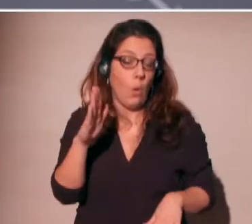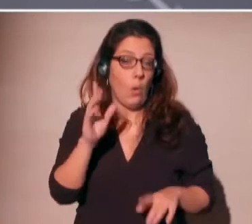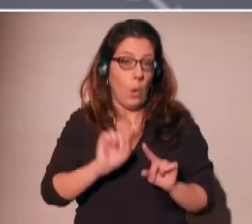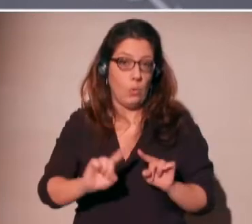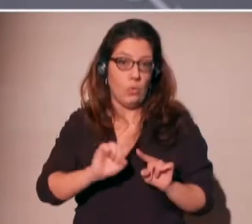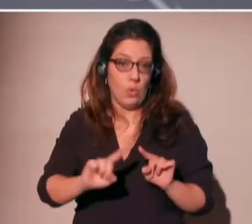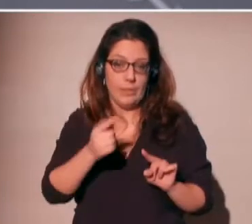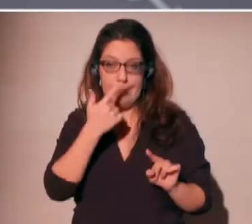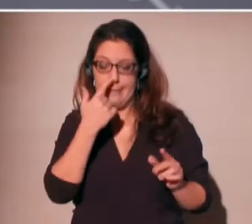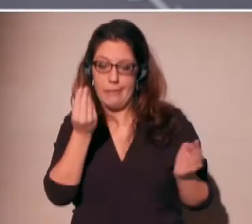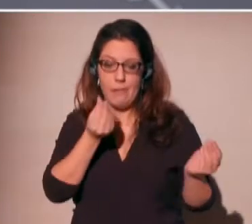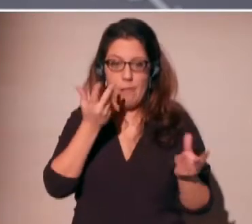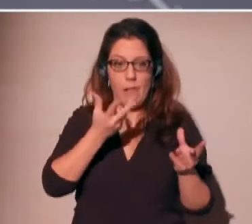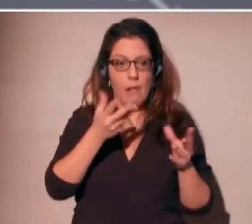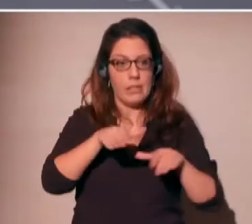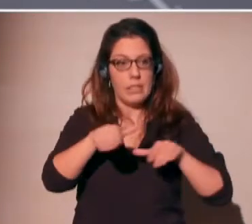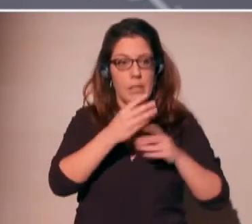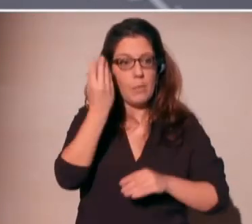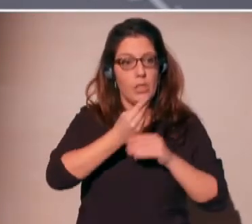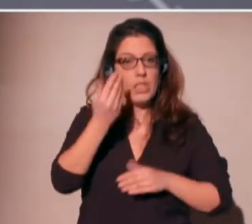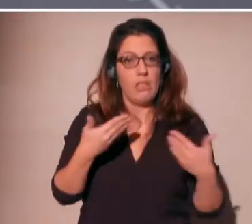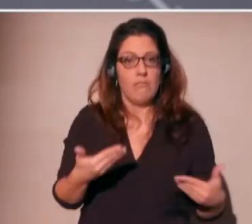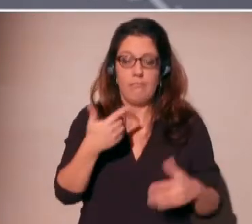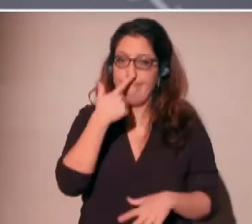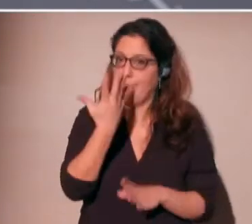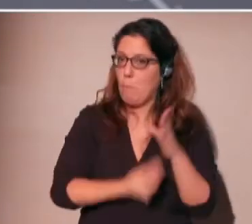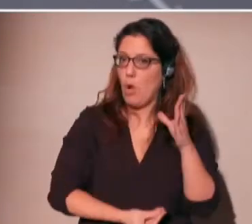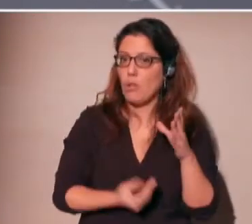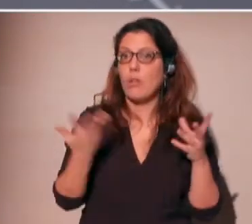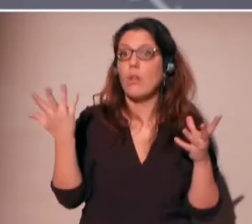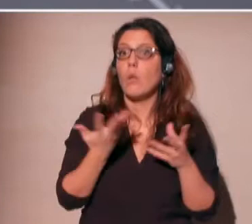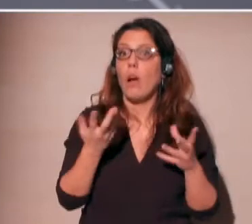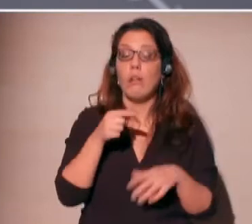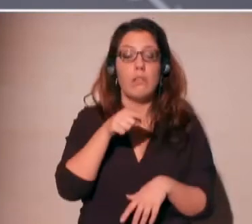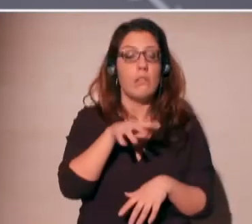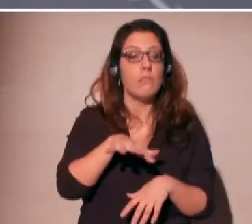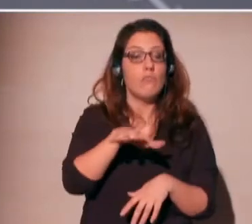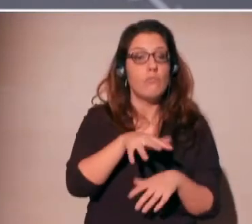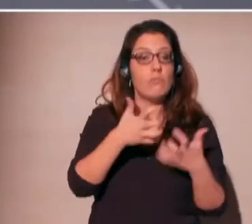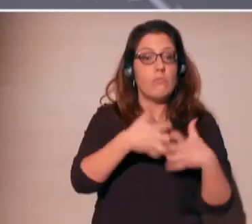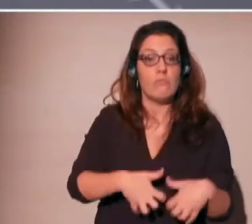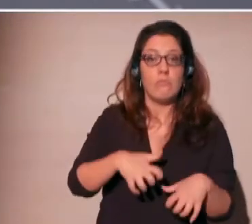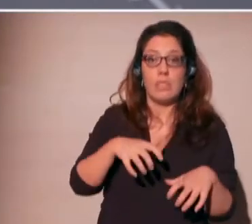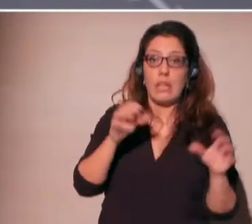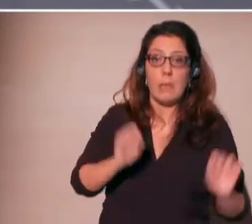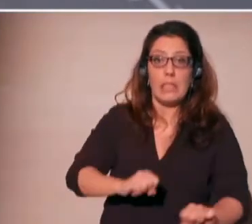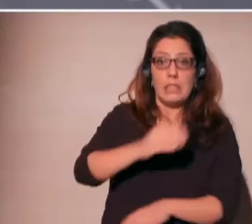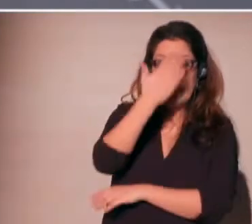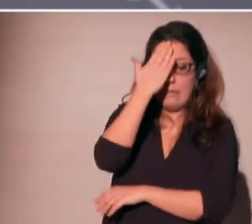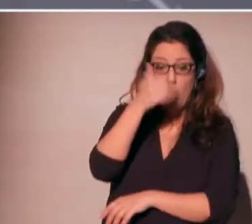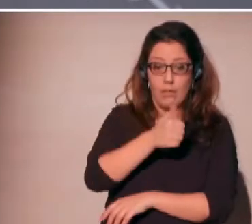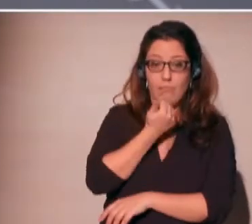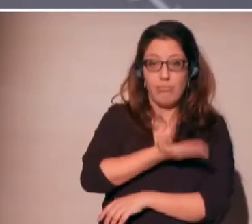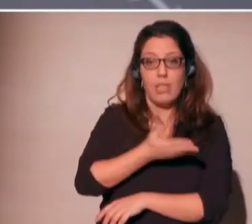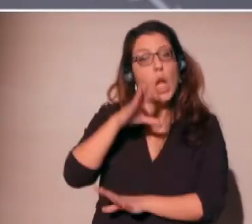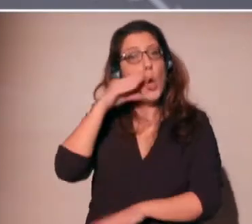être inexistante dans les systèmes d'apprentissage actuels, c'est la capacité à savoir. un certain nombre de choses. Les êtres humains savent certaines choses et